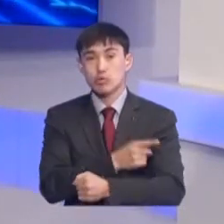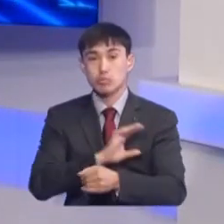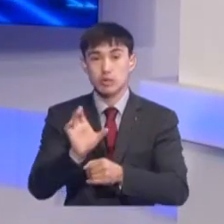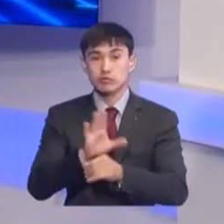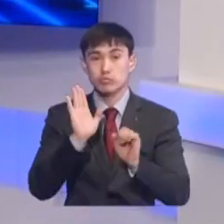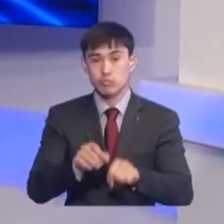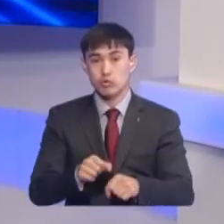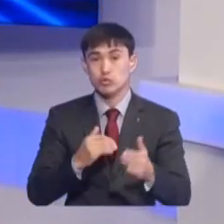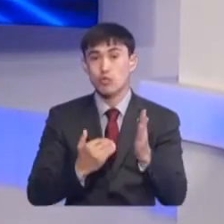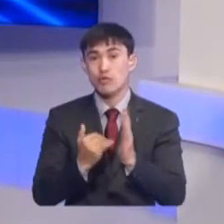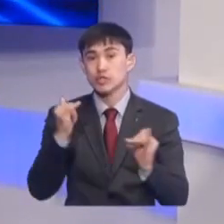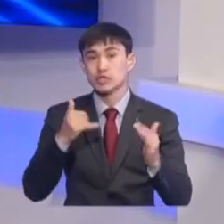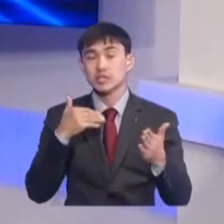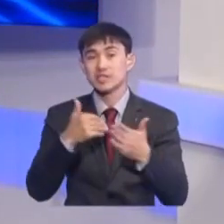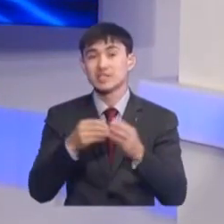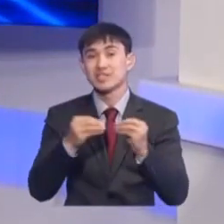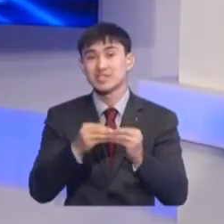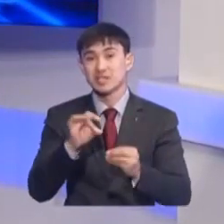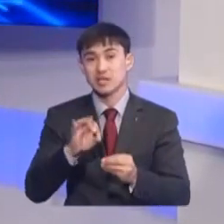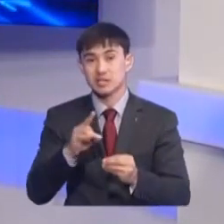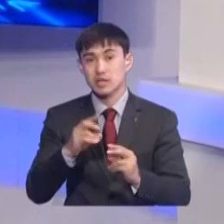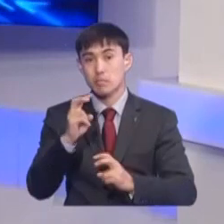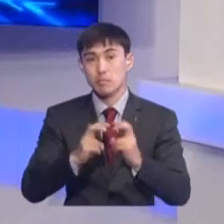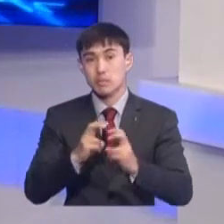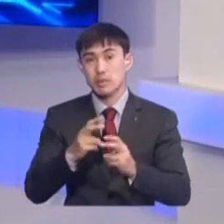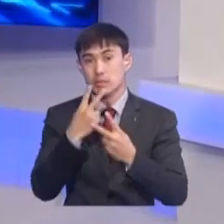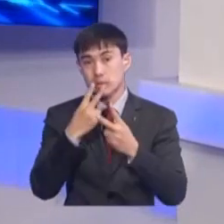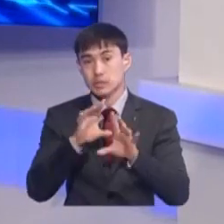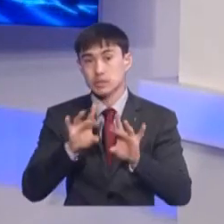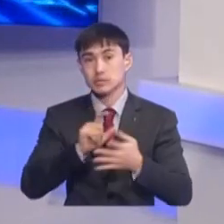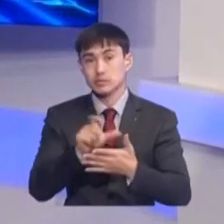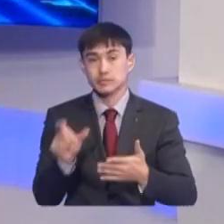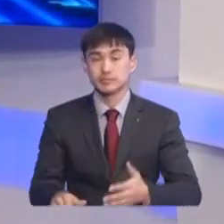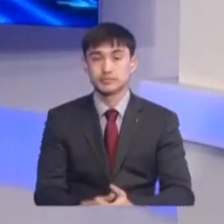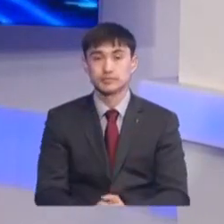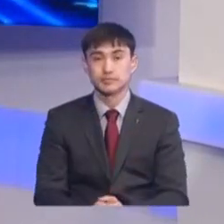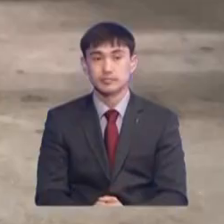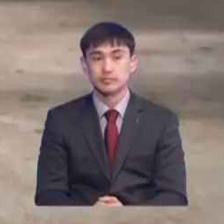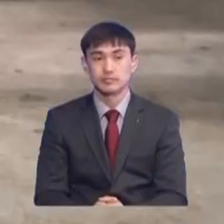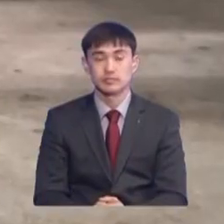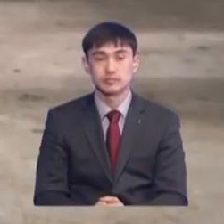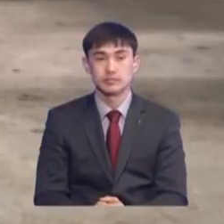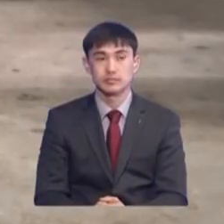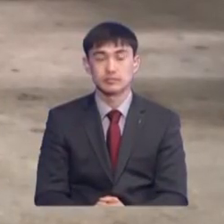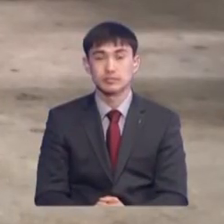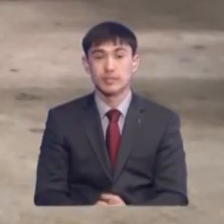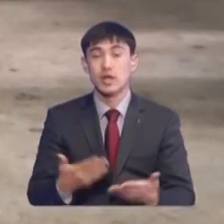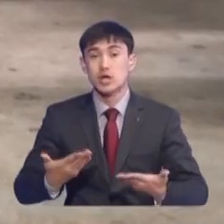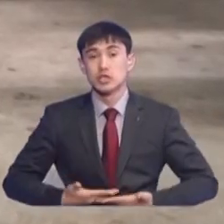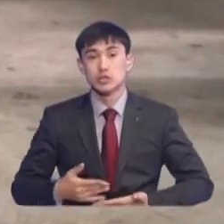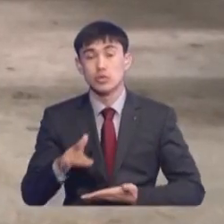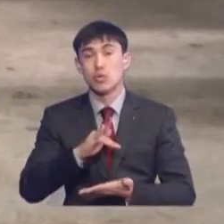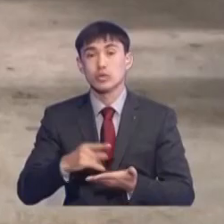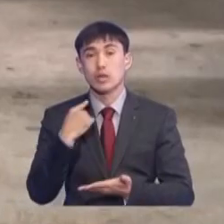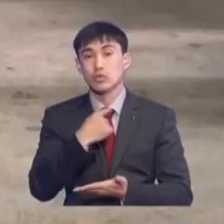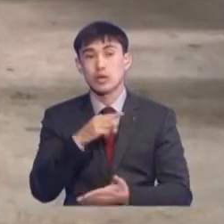производства может быть увеличена в 10 раз на предприятии побывала наша съёмочная группа житель города Талды